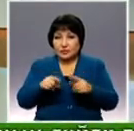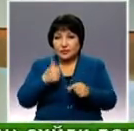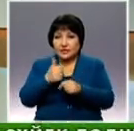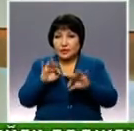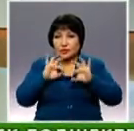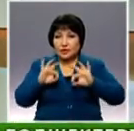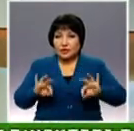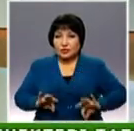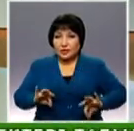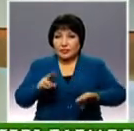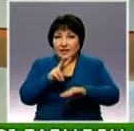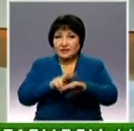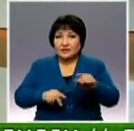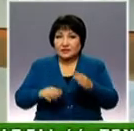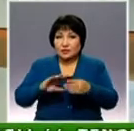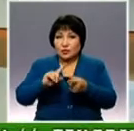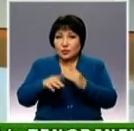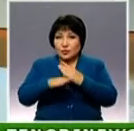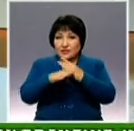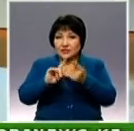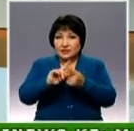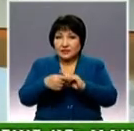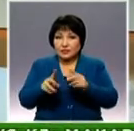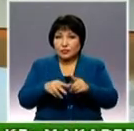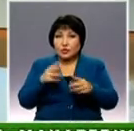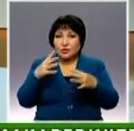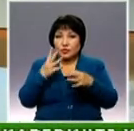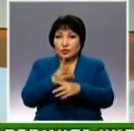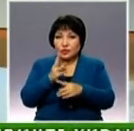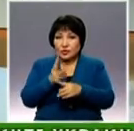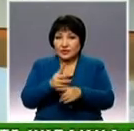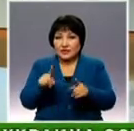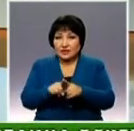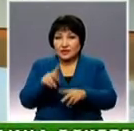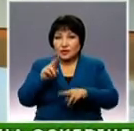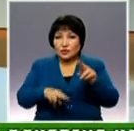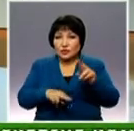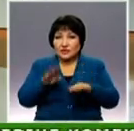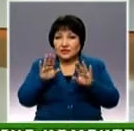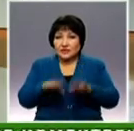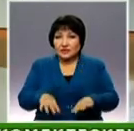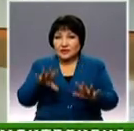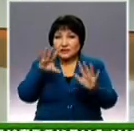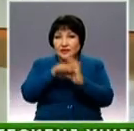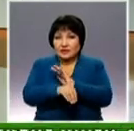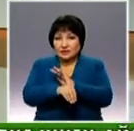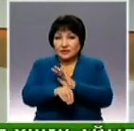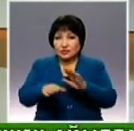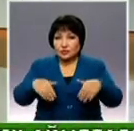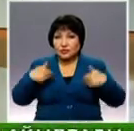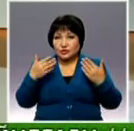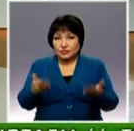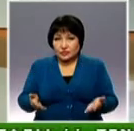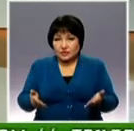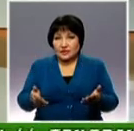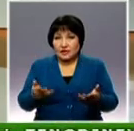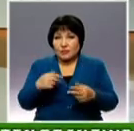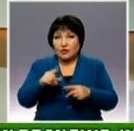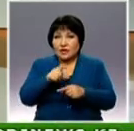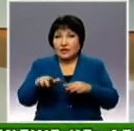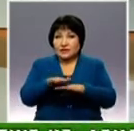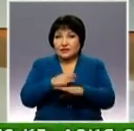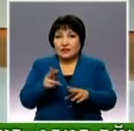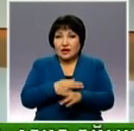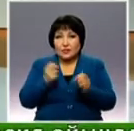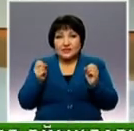полицейлердің көмекшісіне айналған бұл құрылғыны енді құрылыс нысандарын салу жүйесіне енгізуді ұсынып отыр. Бұл халықтың қауіпсіздігін